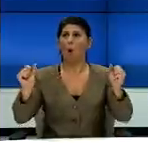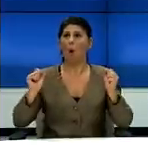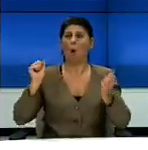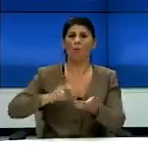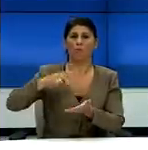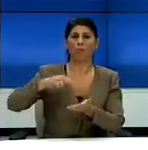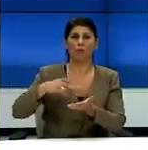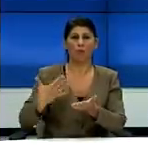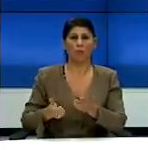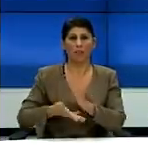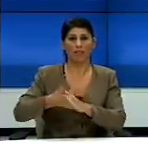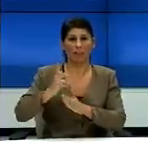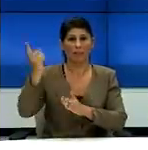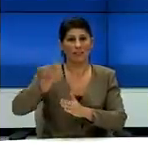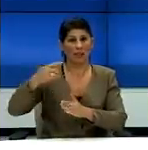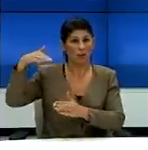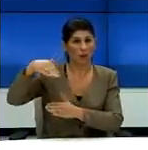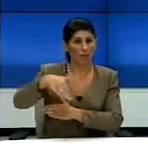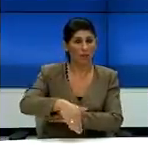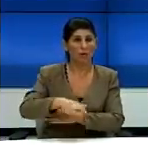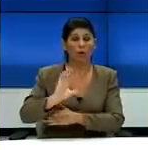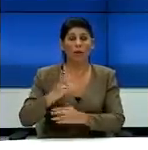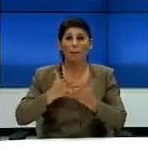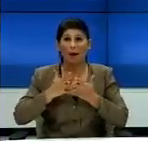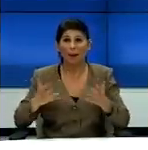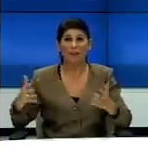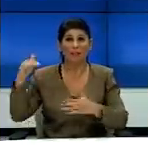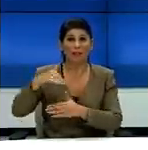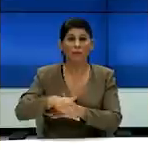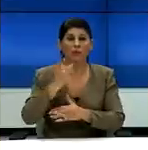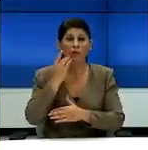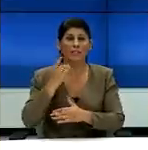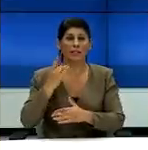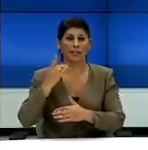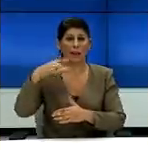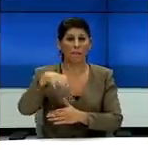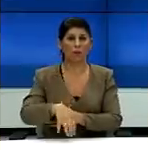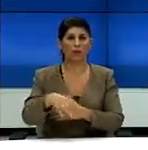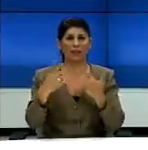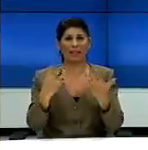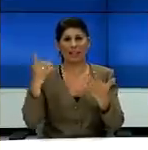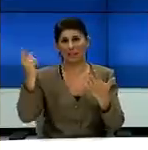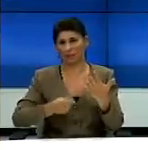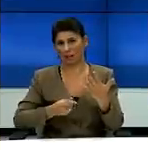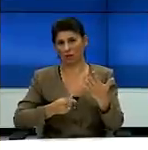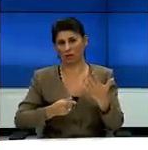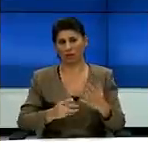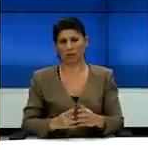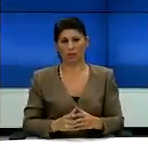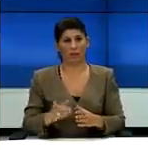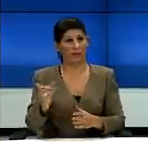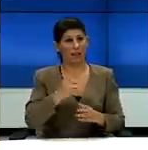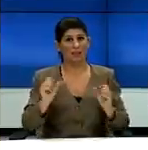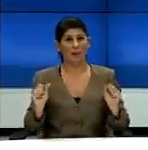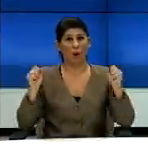έχουμε 15% ύφεση. Όταν η μεγαλύτερη ύφεση που είχαμε την πιο σκληρή εποχή των μνημονίων ήταν 9%. Και εσείς